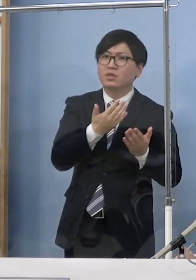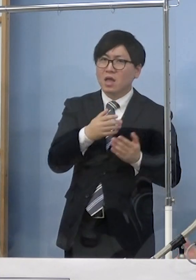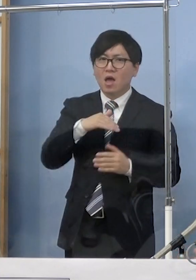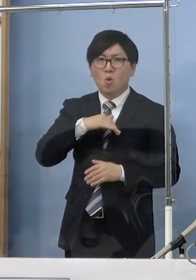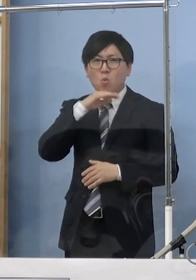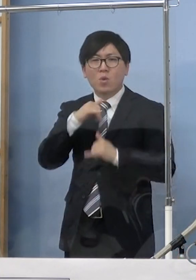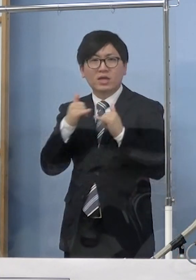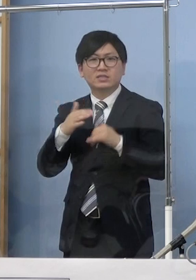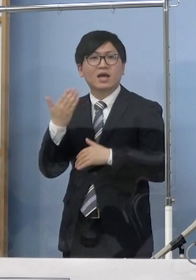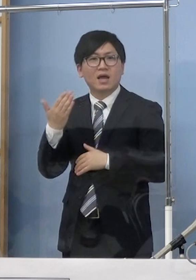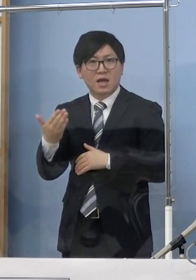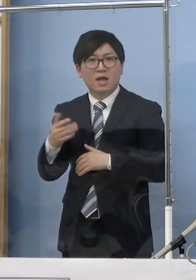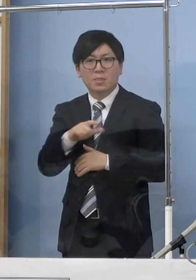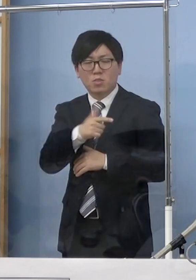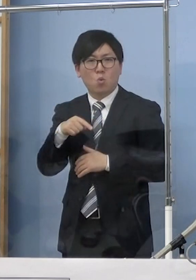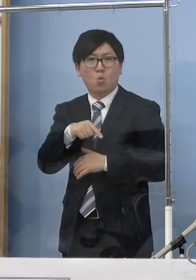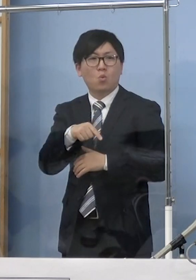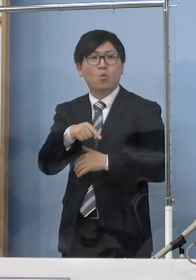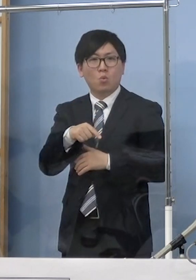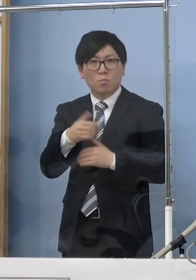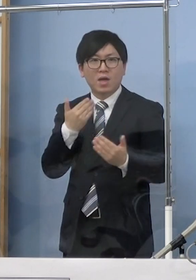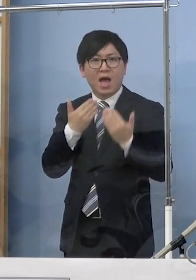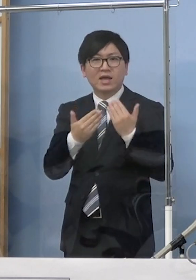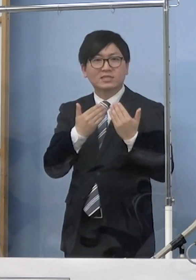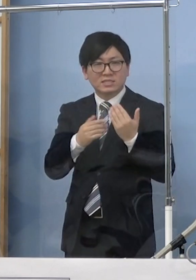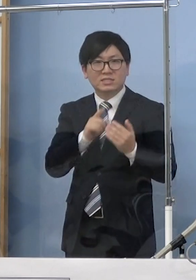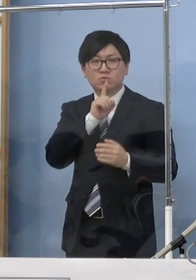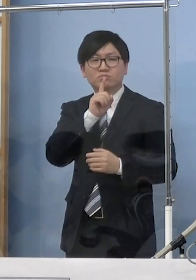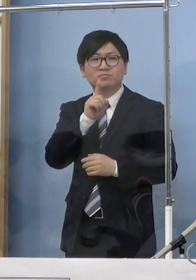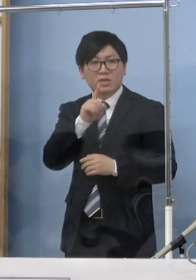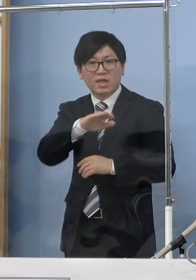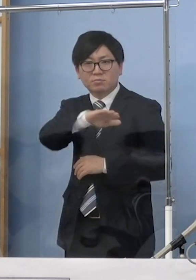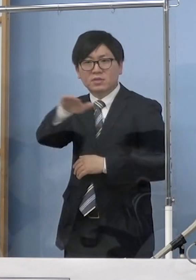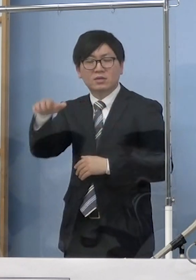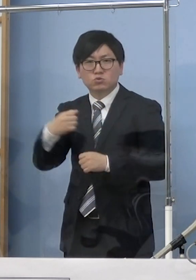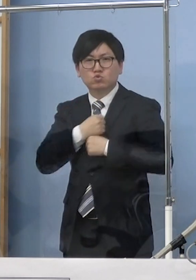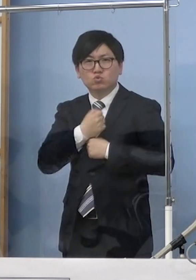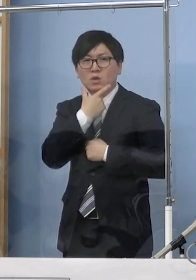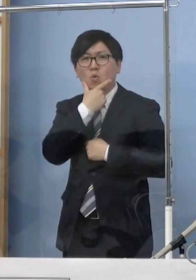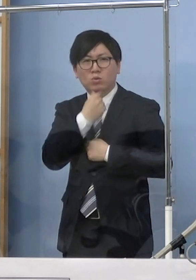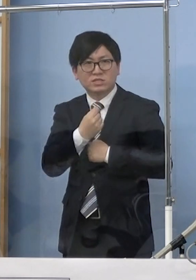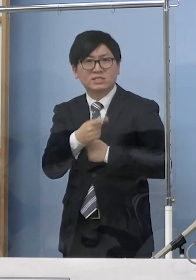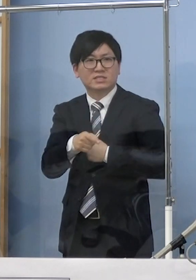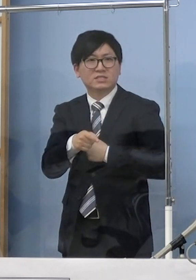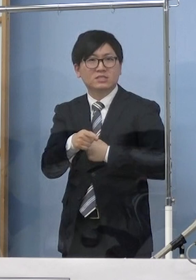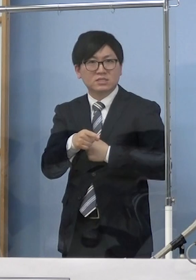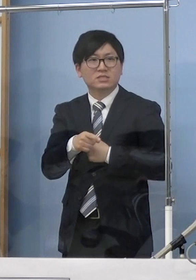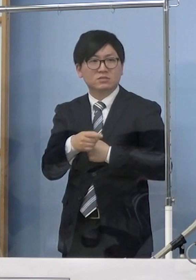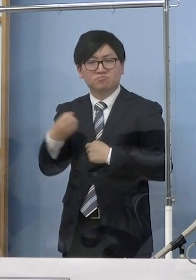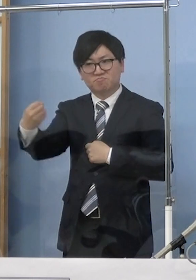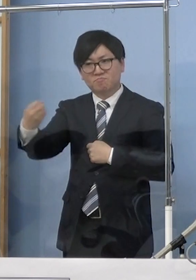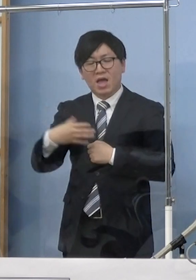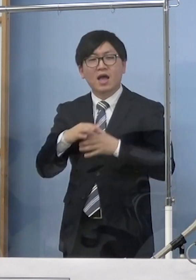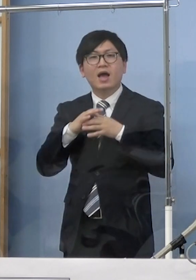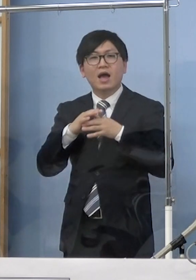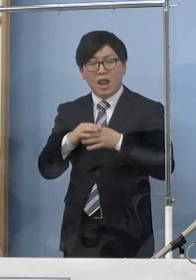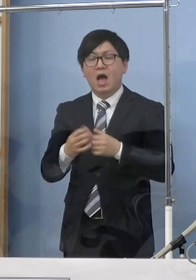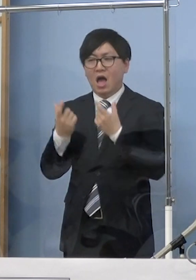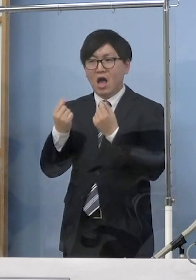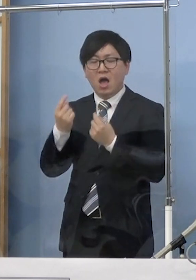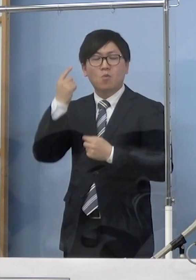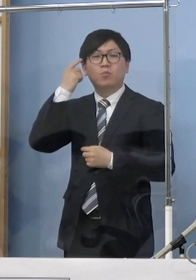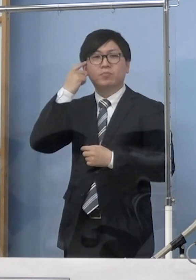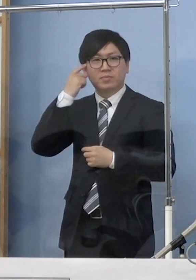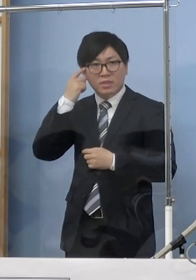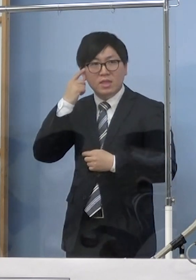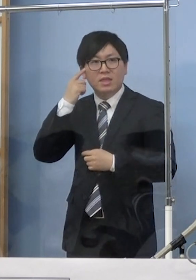皆さんですと、それによって注意をする、ここが変わってくるでしょうと、それはもっとものことだということで、